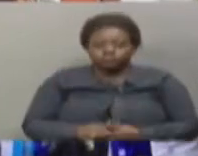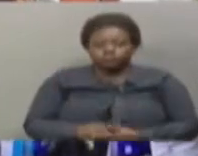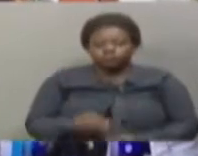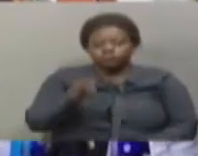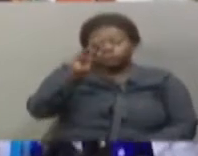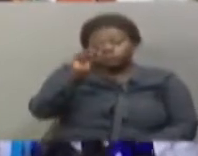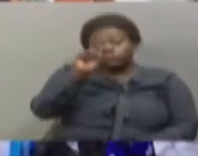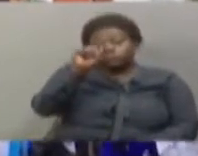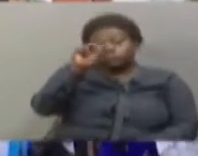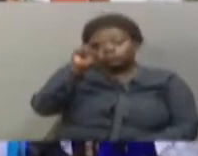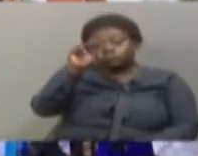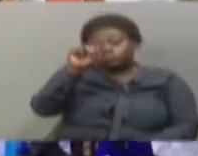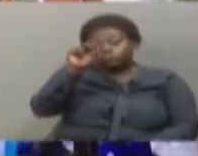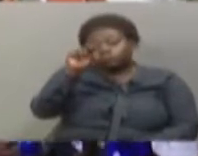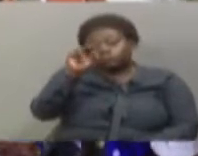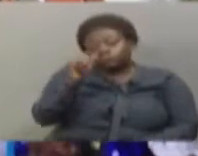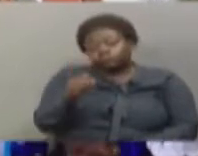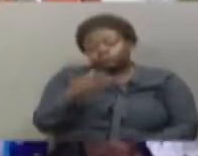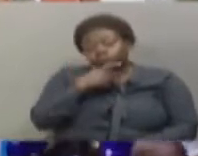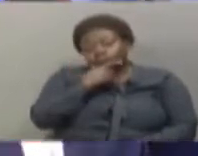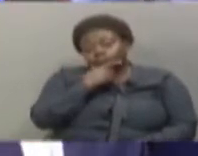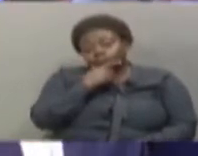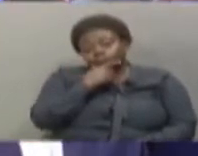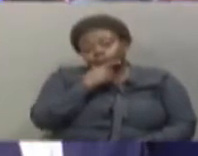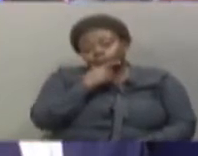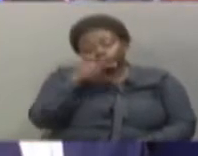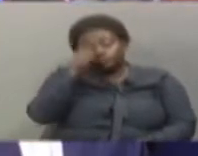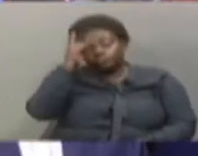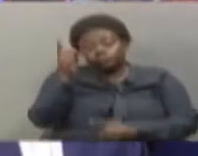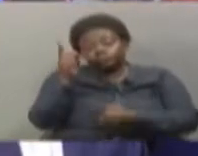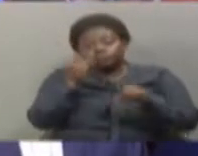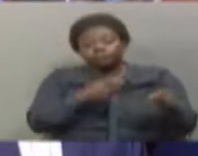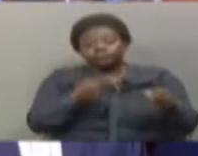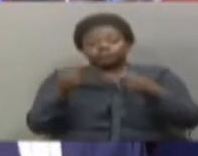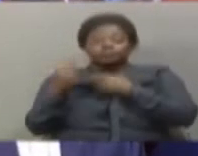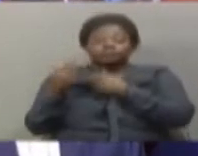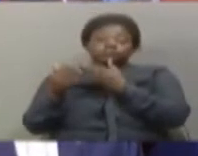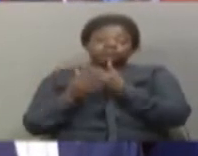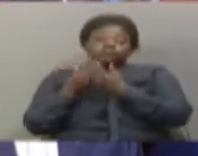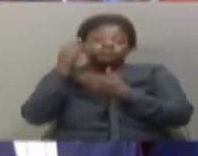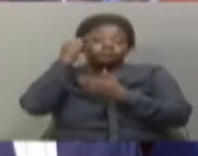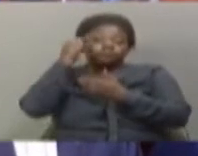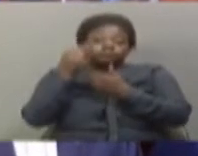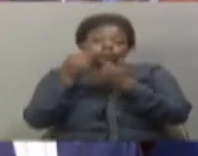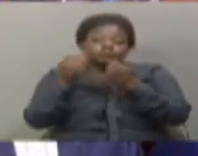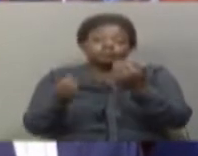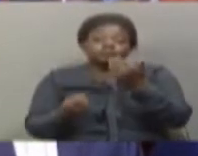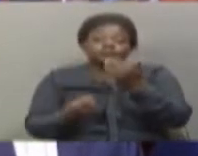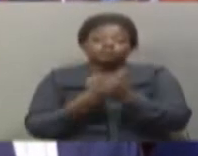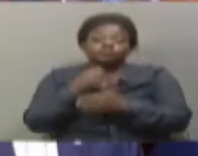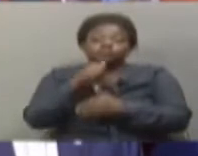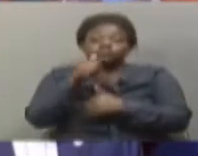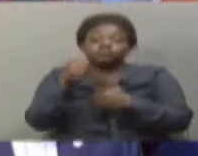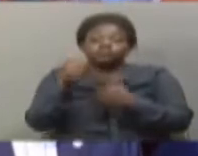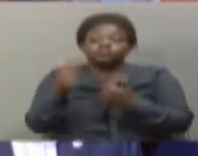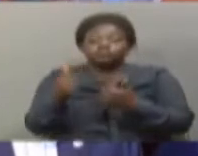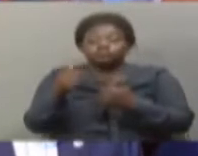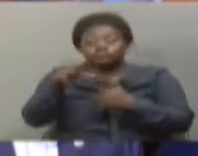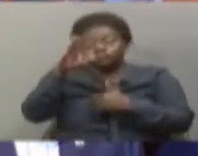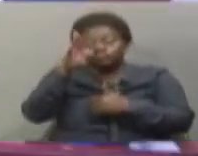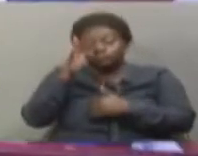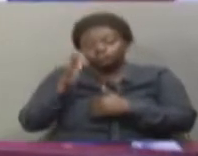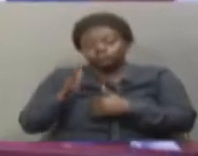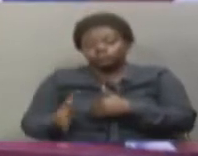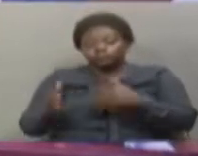mulabirizi bwe Luweero yennyamidde olw'abazadde abasudde obuvunaanyizibwa bw'okulabirira abaana ekividdeko n'abamu okuyiga emize egitali